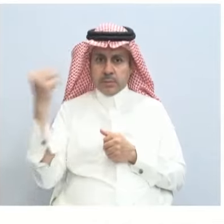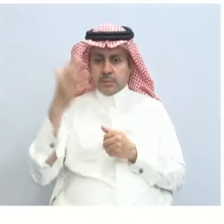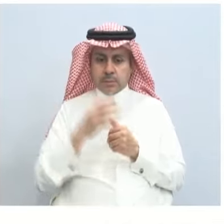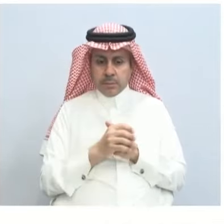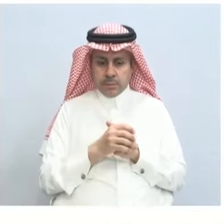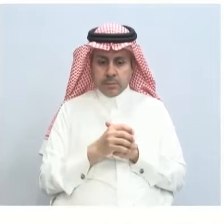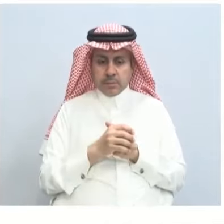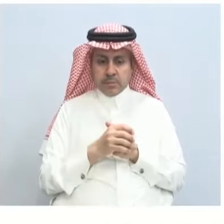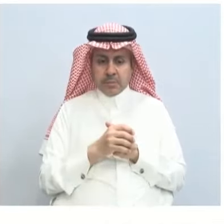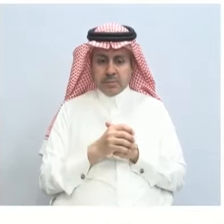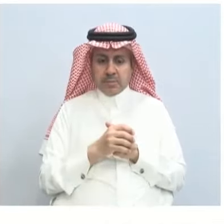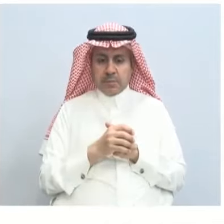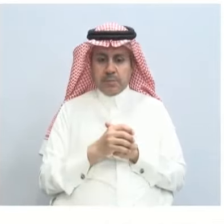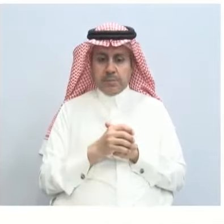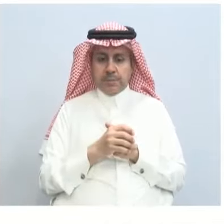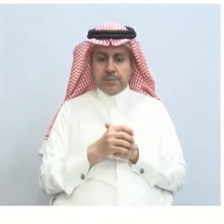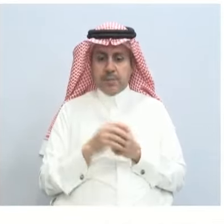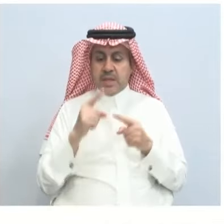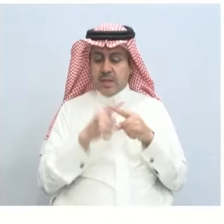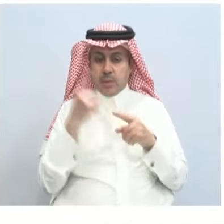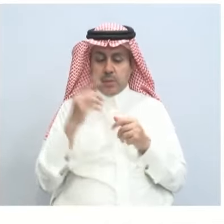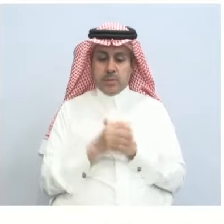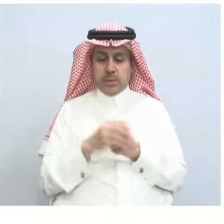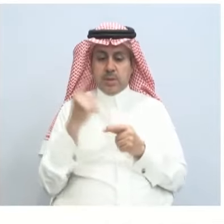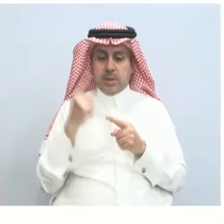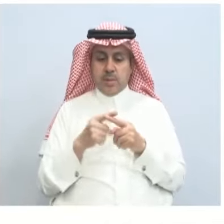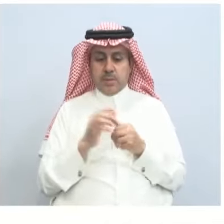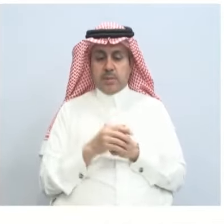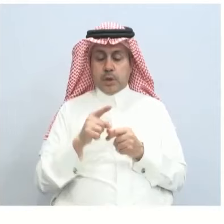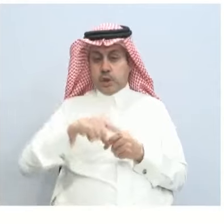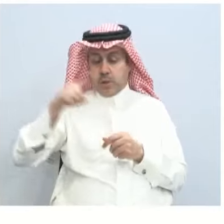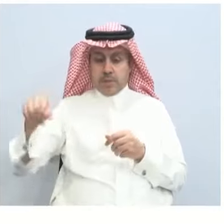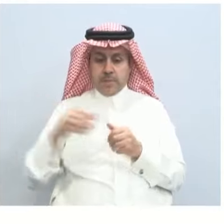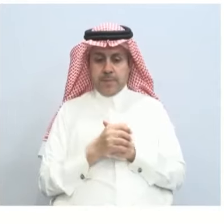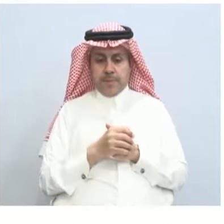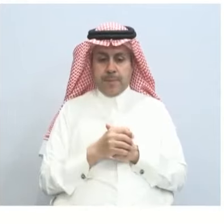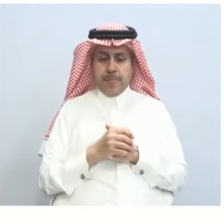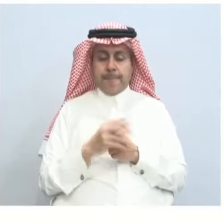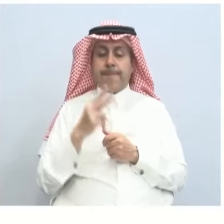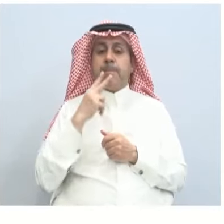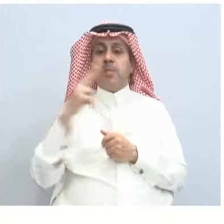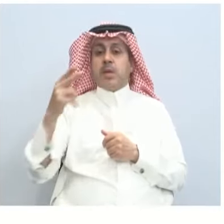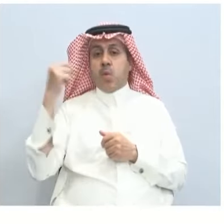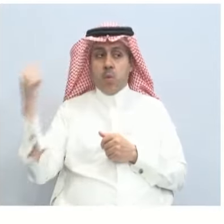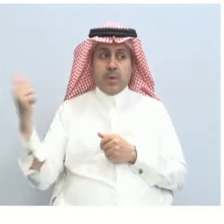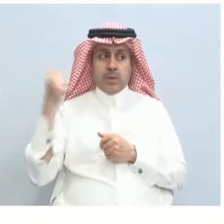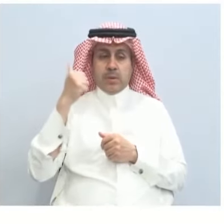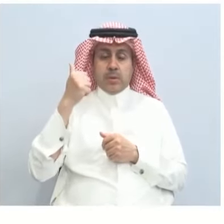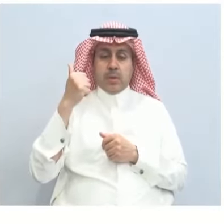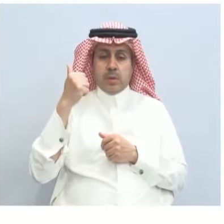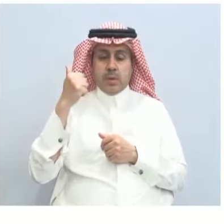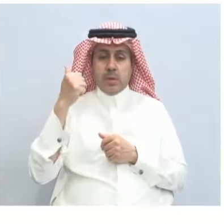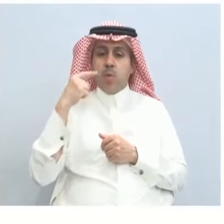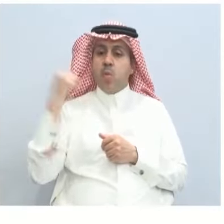ز 4 ز 1 يعني تقريبا جذر 261 جذر 261